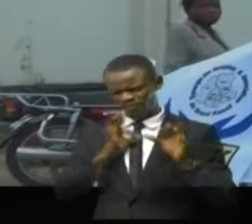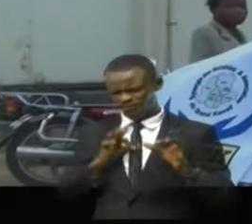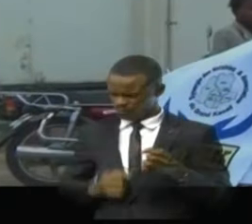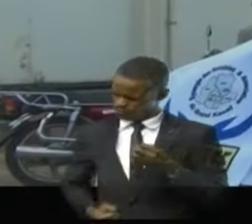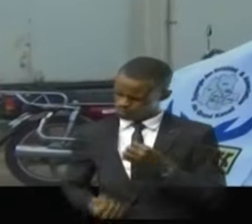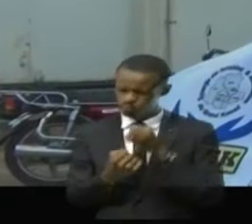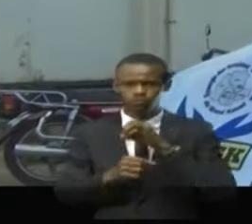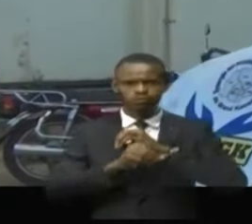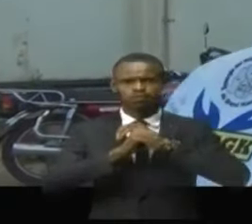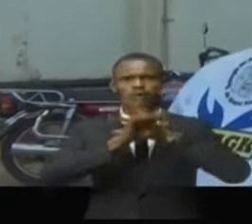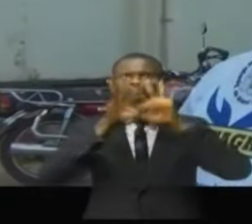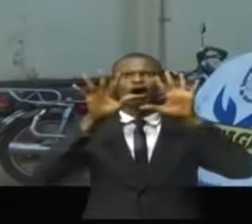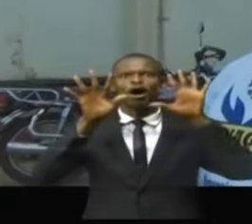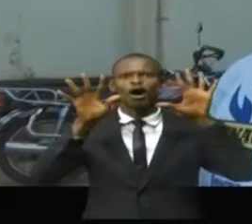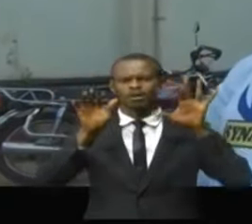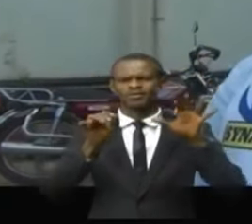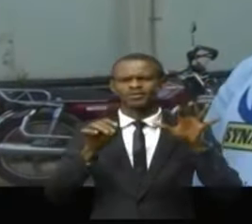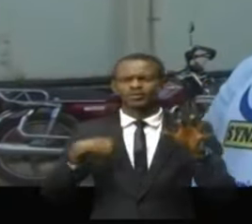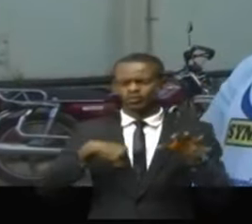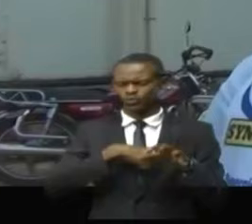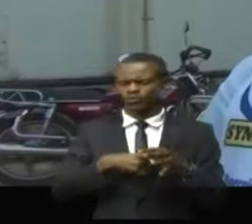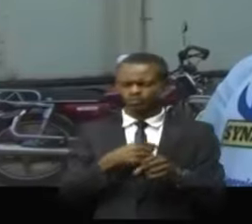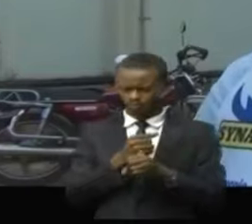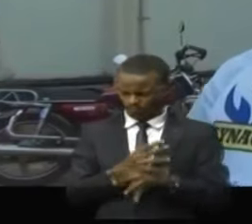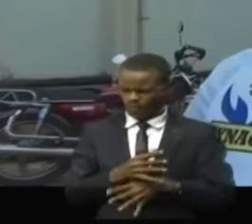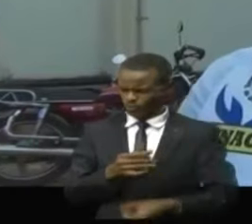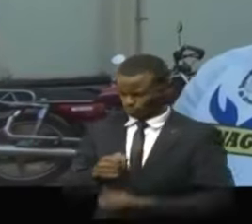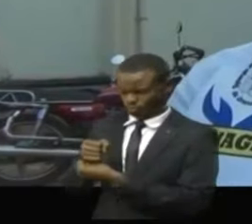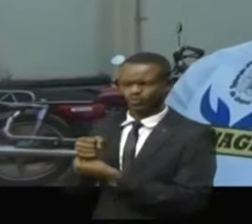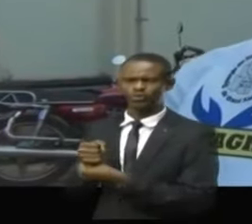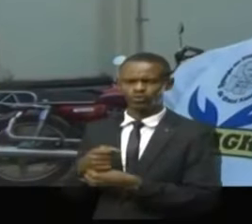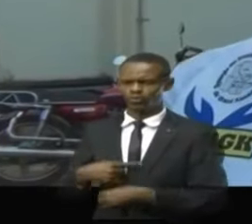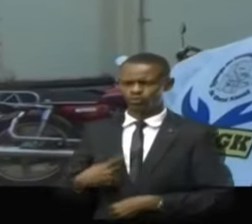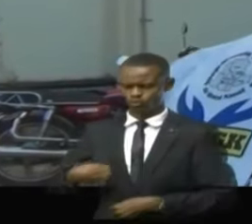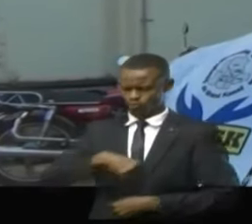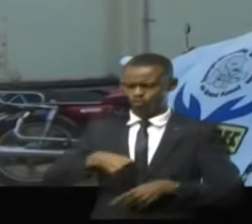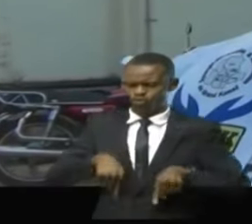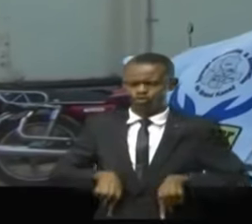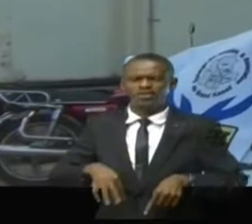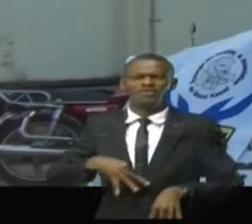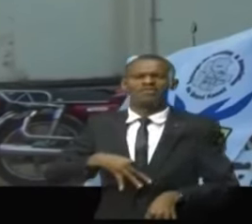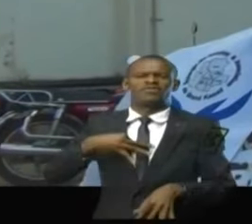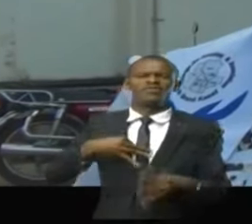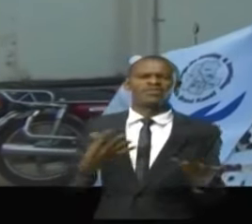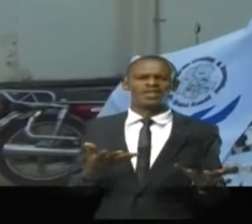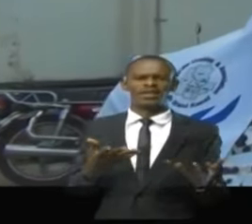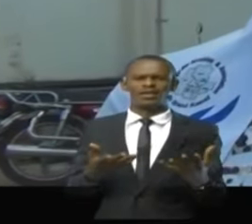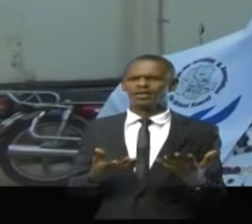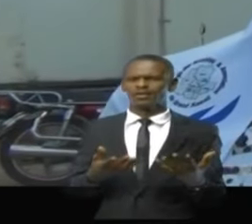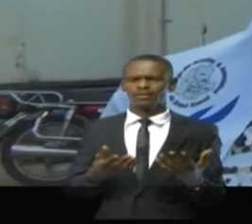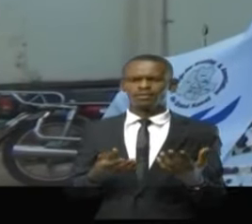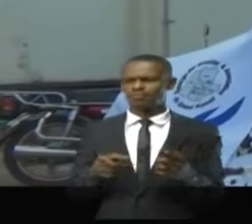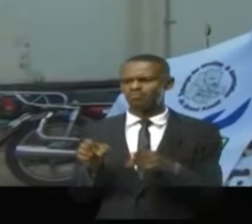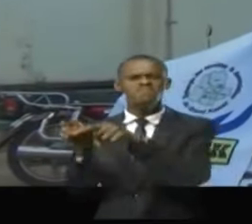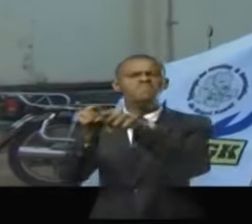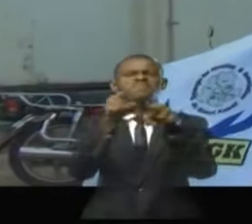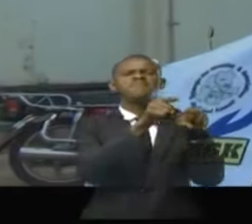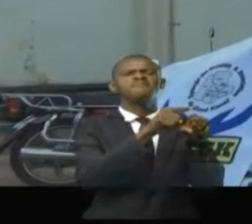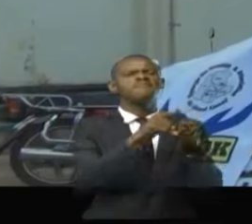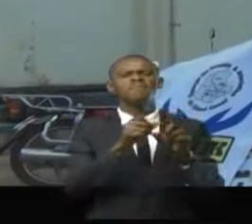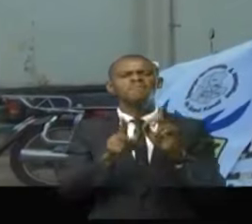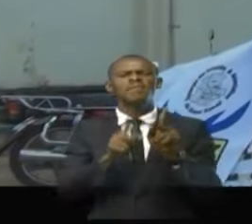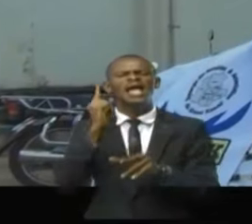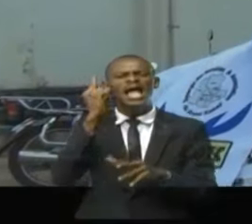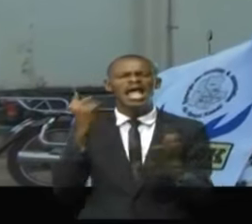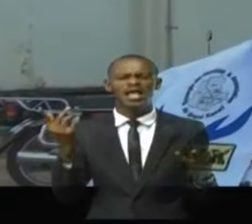tous réunis, nous devenons tous les fils d'une même personne. Et ça nous donne l'occasion de connaître les